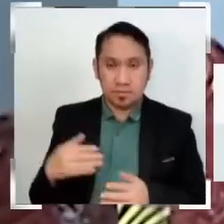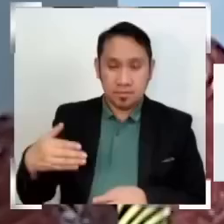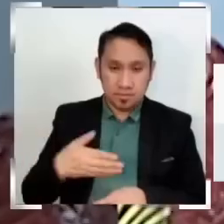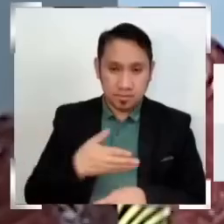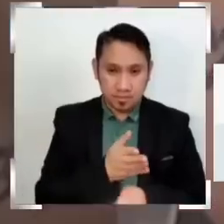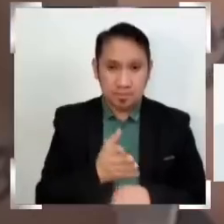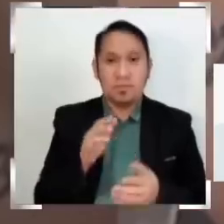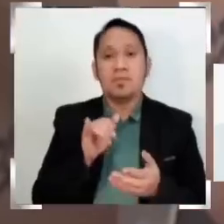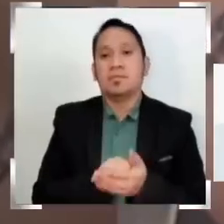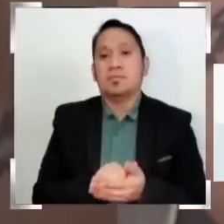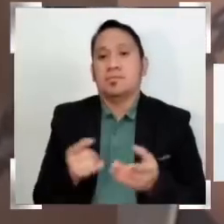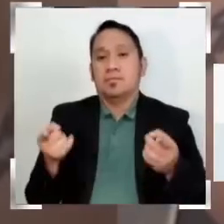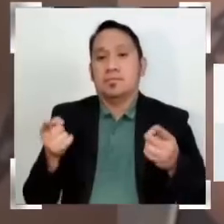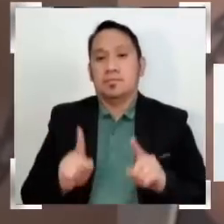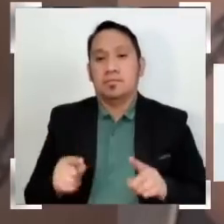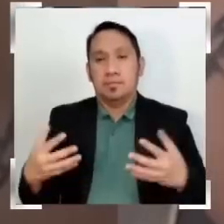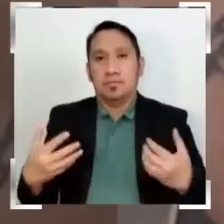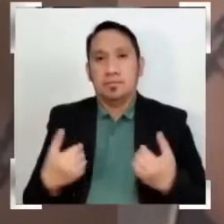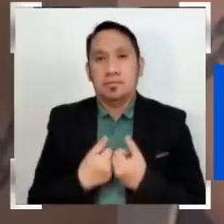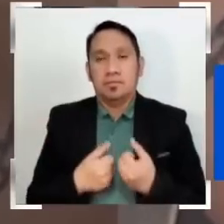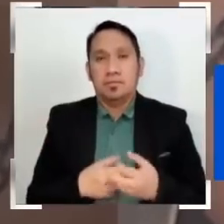ang insidente. Anak mo,